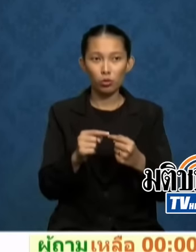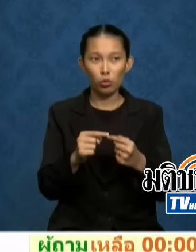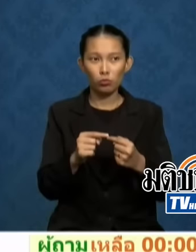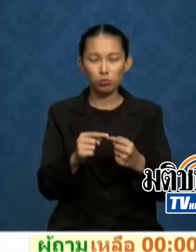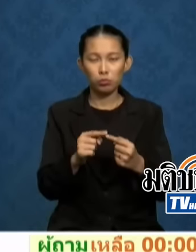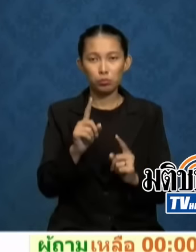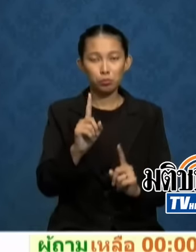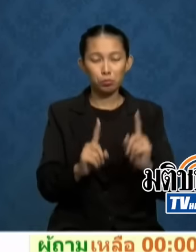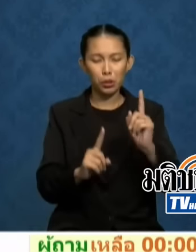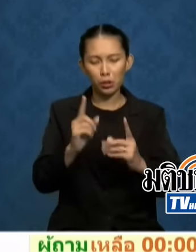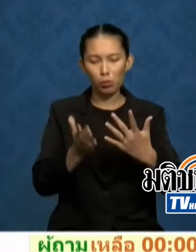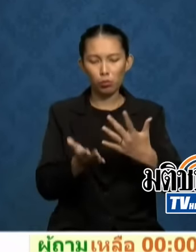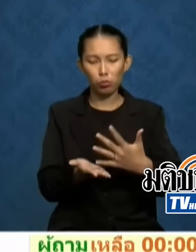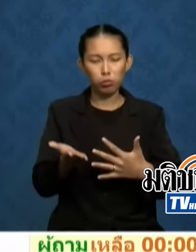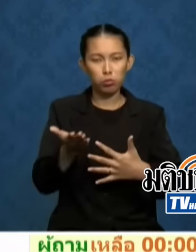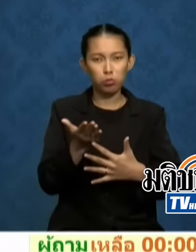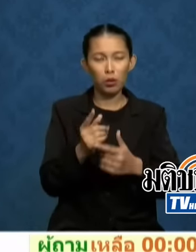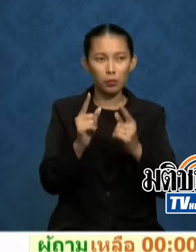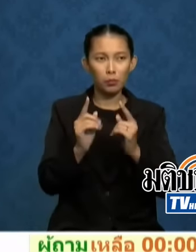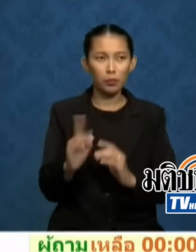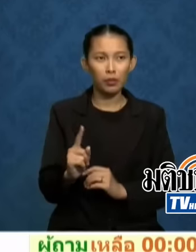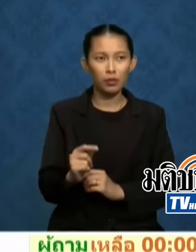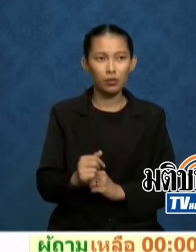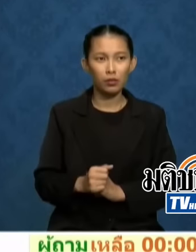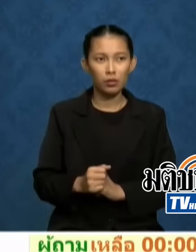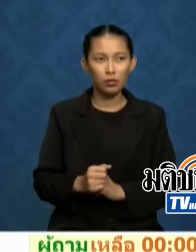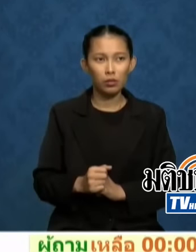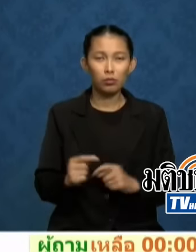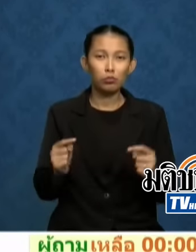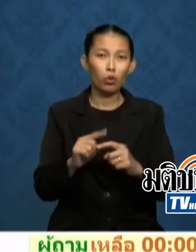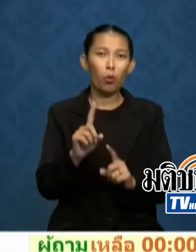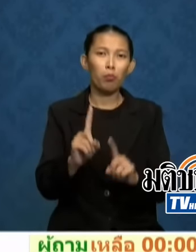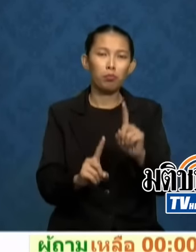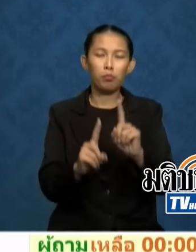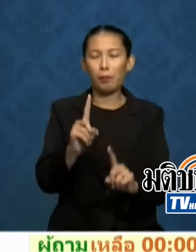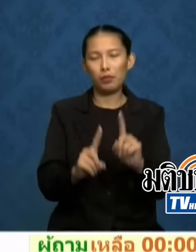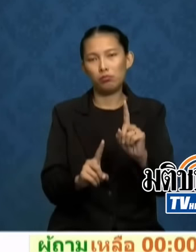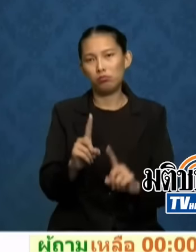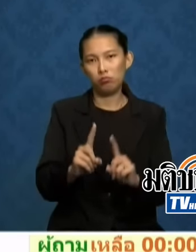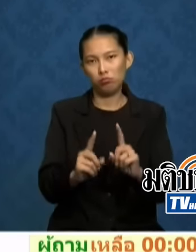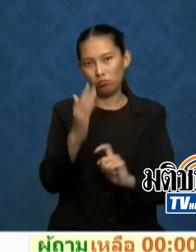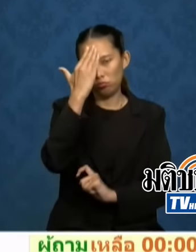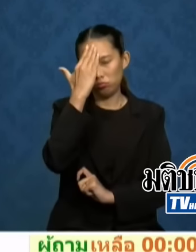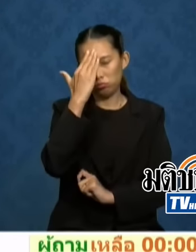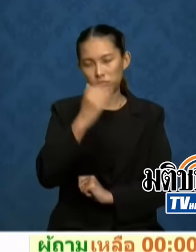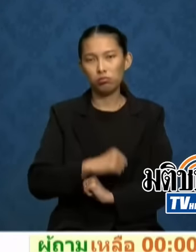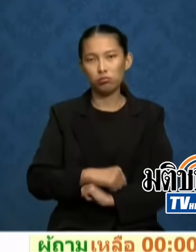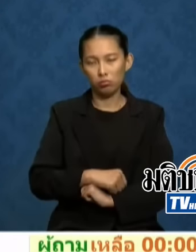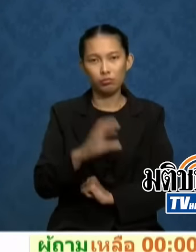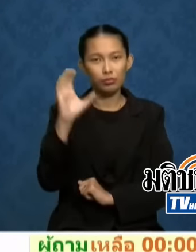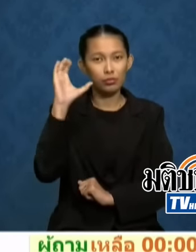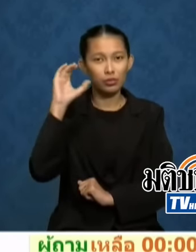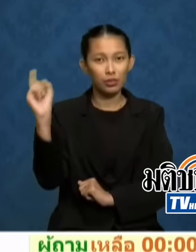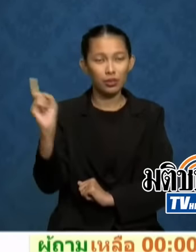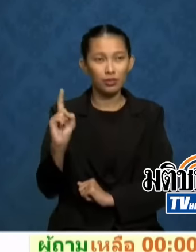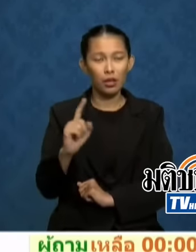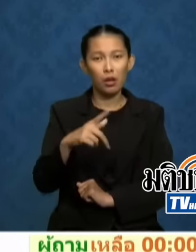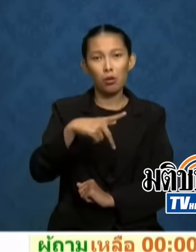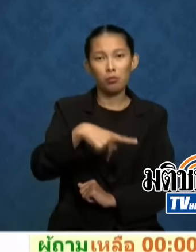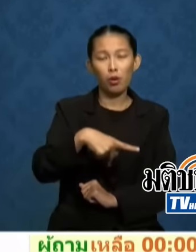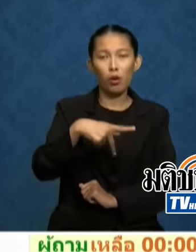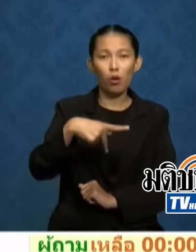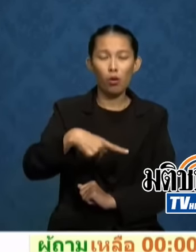ดับมันจะเป็นอย่างไรนะครับผมก็เรียนว่าอันนี้เป็นเรื่องของการประเมินสถานการณ์ผมเชื่อมั่นว่าไม่ว่าจะเป็นปภ.